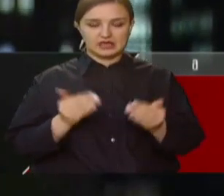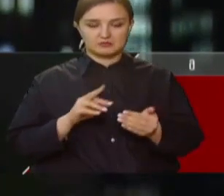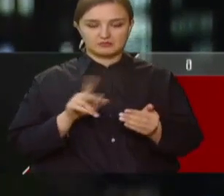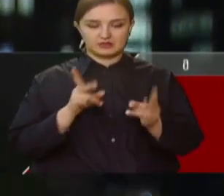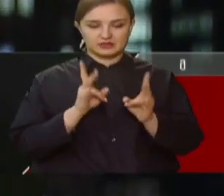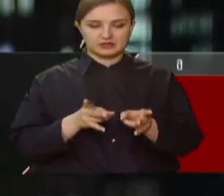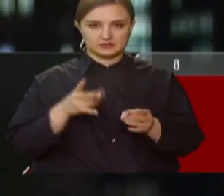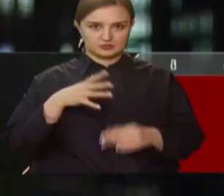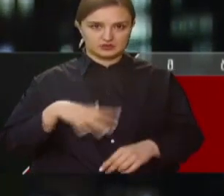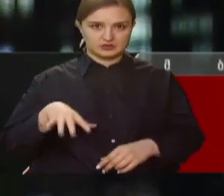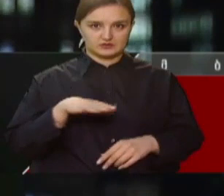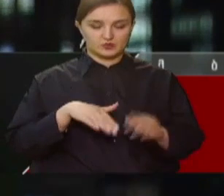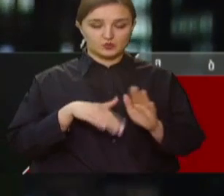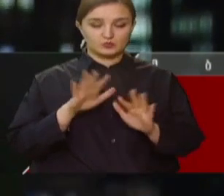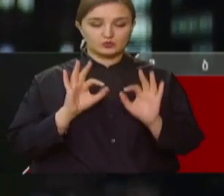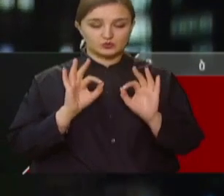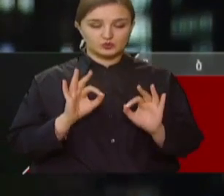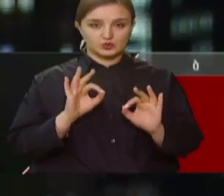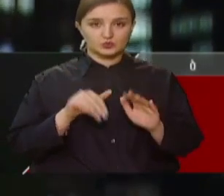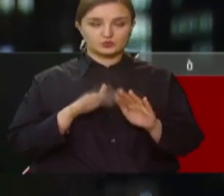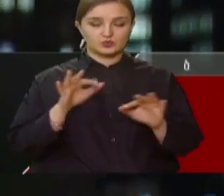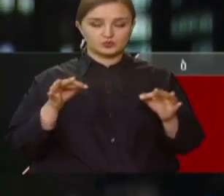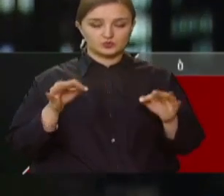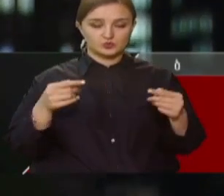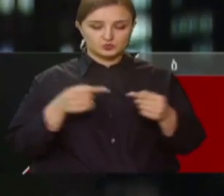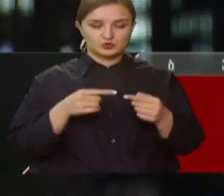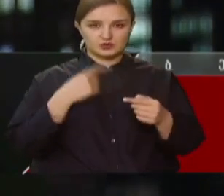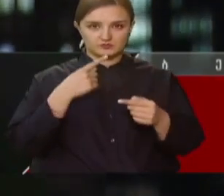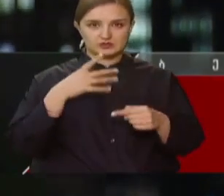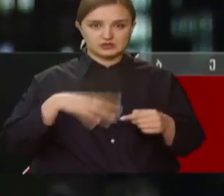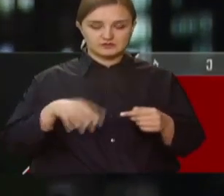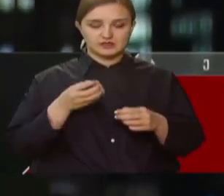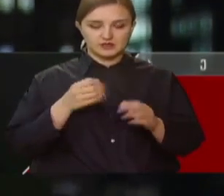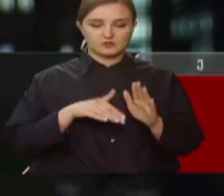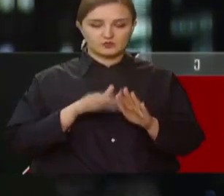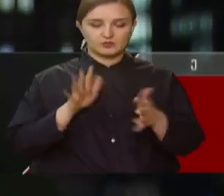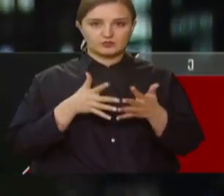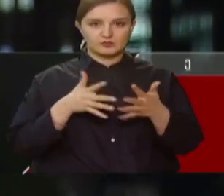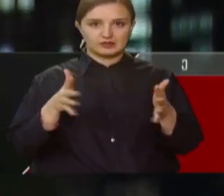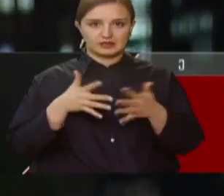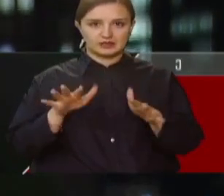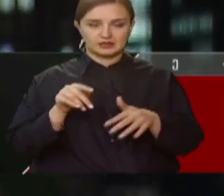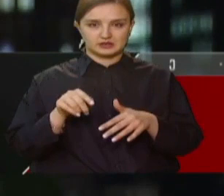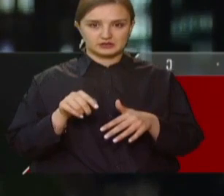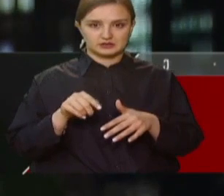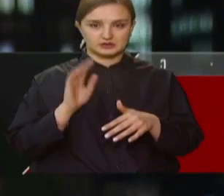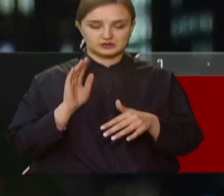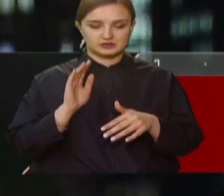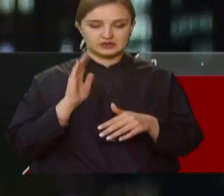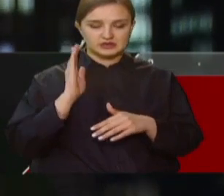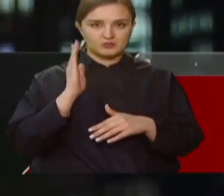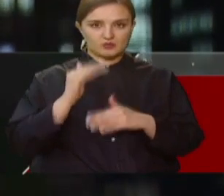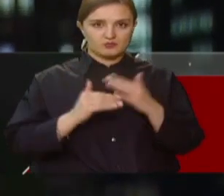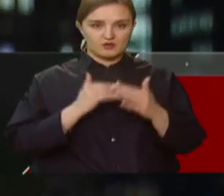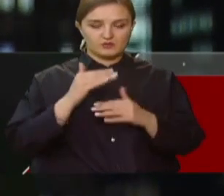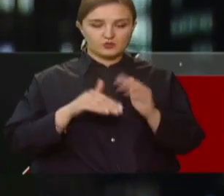ჩვენ ქვეყანა და უფრო სწორად რომ თქვა და უფრო ზუსტად ჩვენს ქვეყანას კიდევ უფრო მეტი სამომავლო და